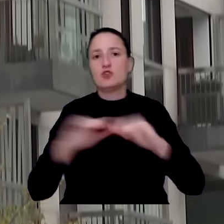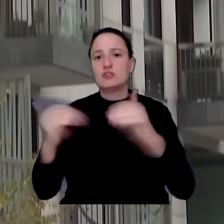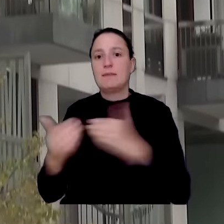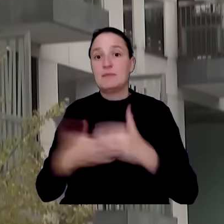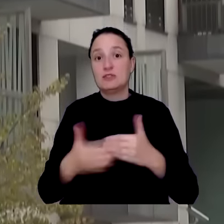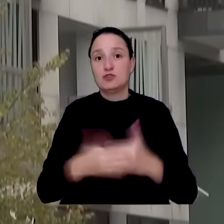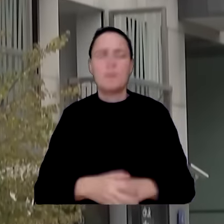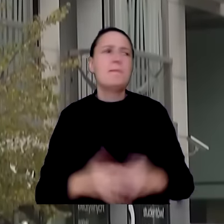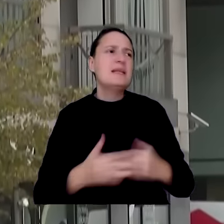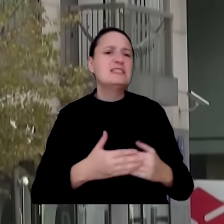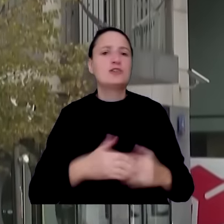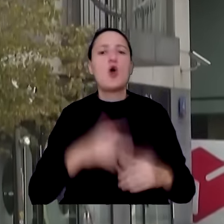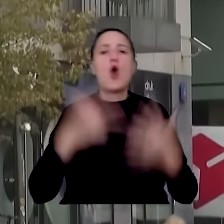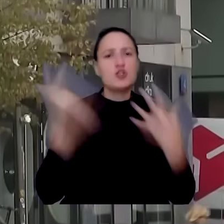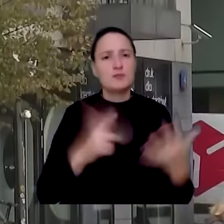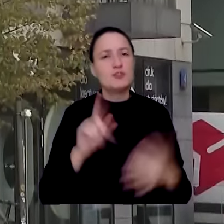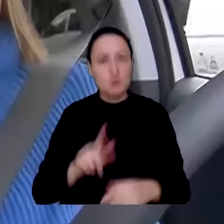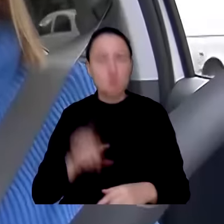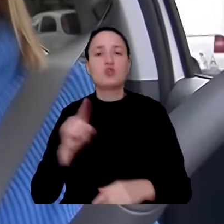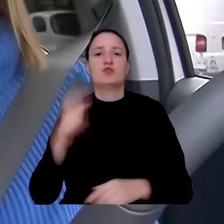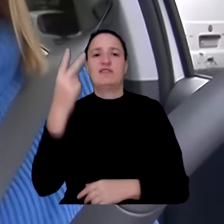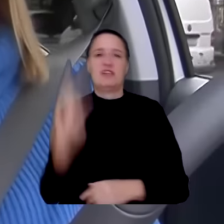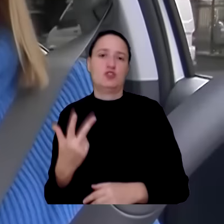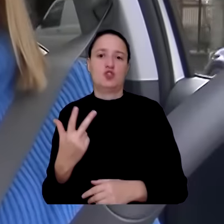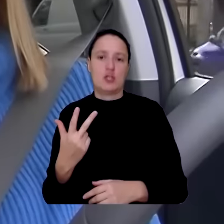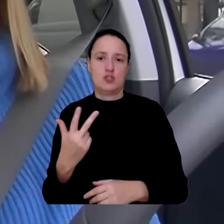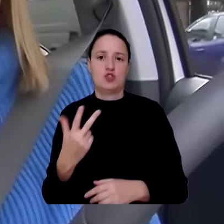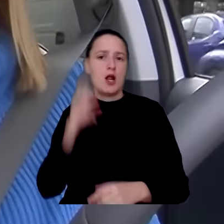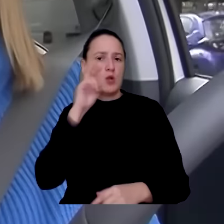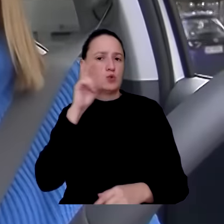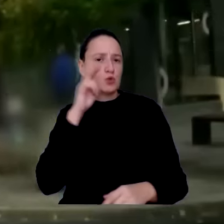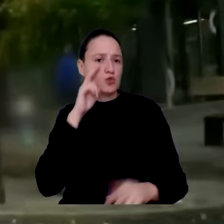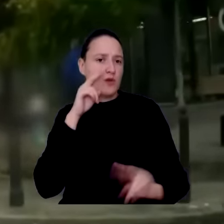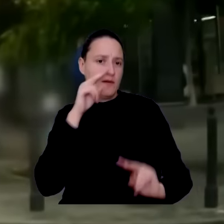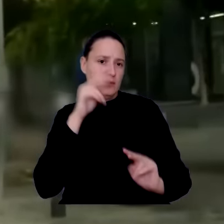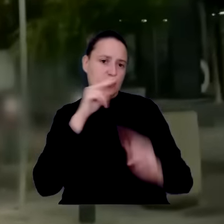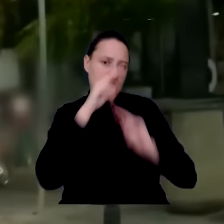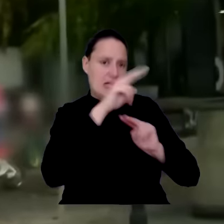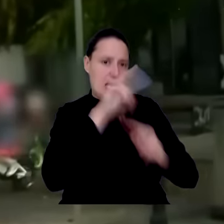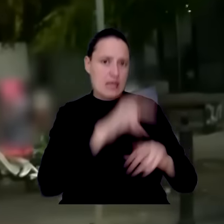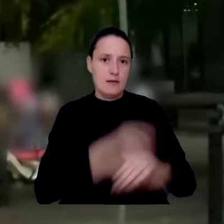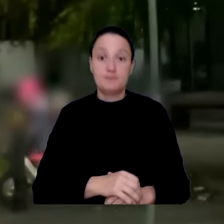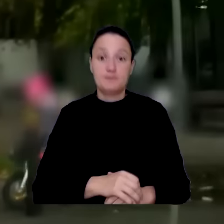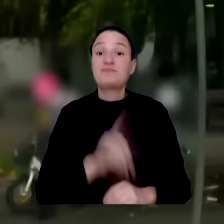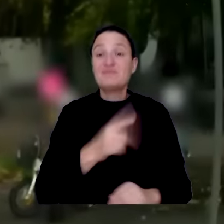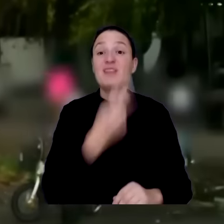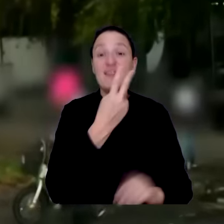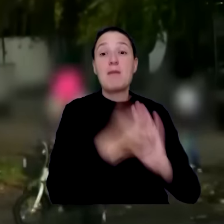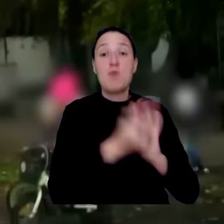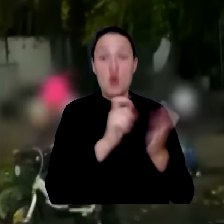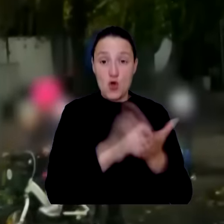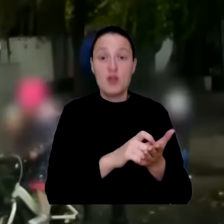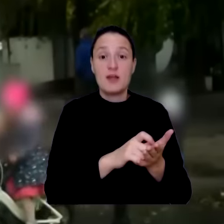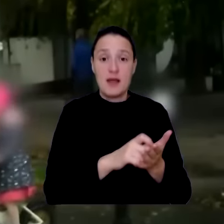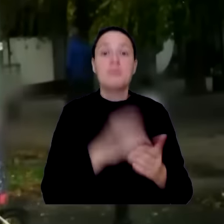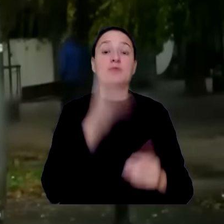8 tysięcy, stanowi zaledwie 2/3 opłaty za wynajem luksusowego apartamentu. Jak zwraca uwagę Fakt, dwupokojowe mieszkanie w stolicy spokojnie